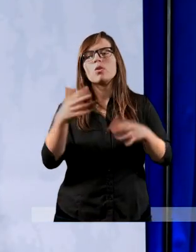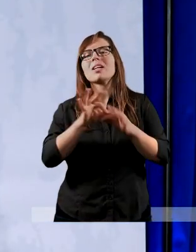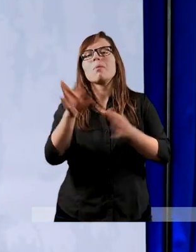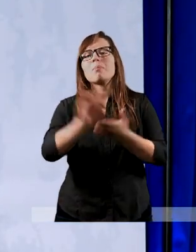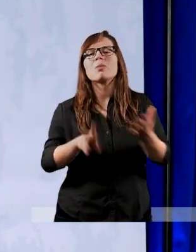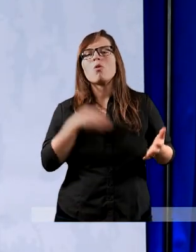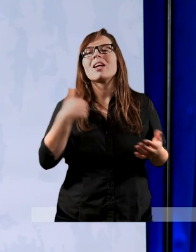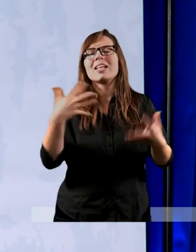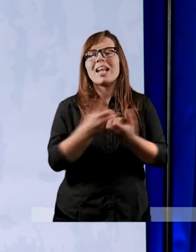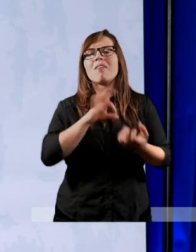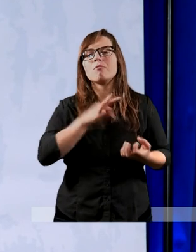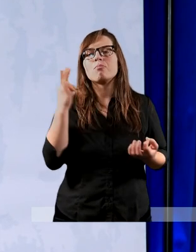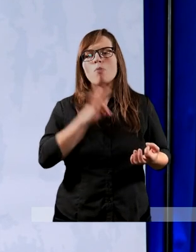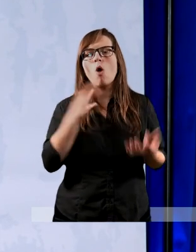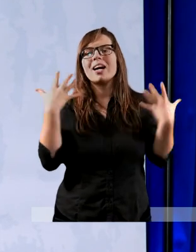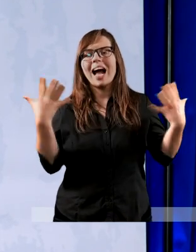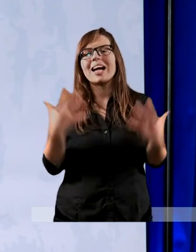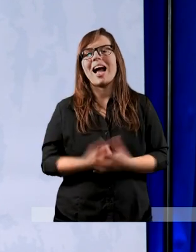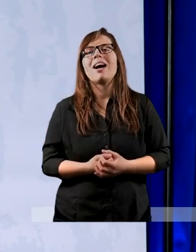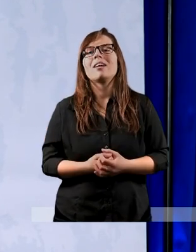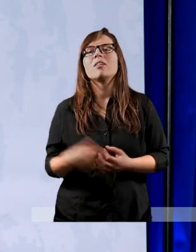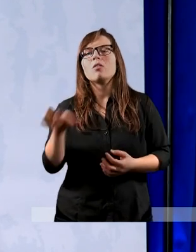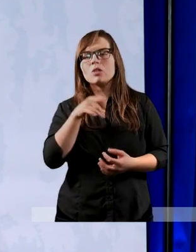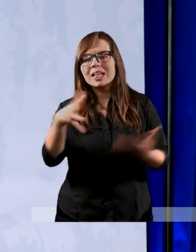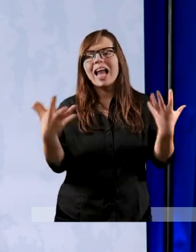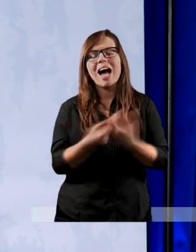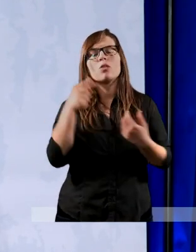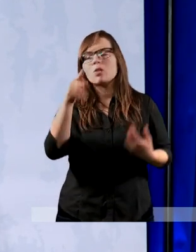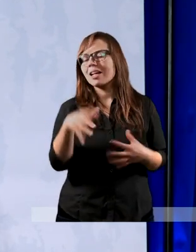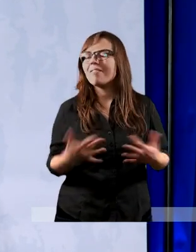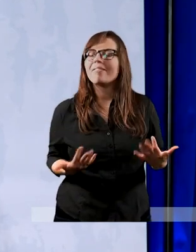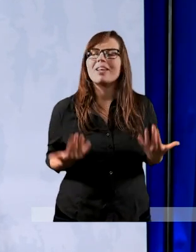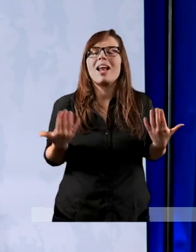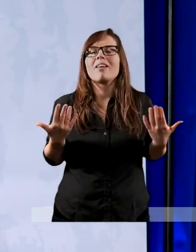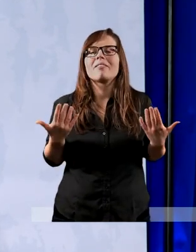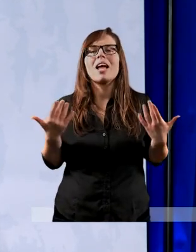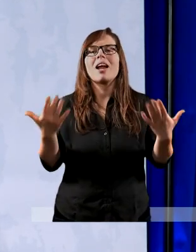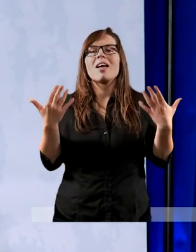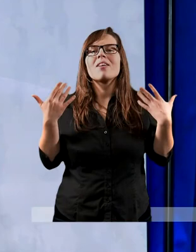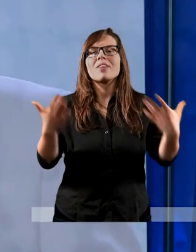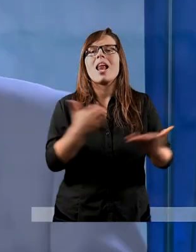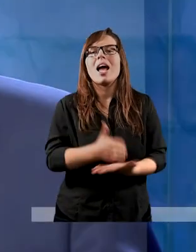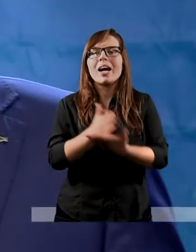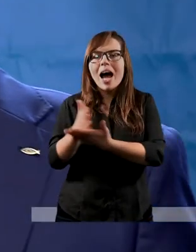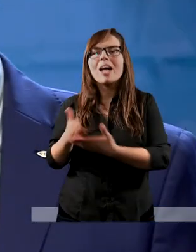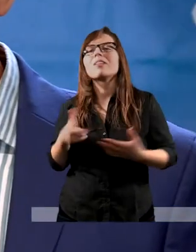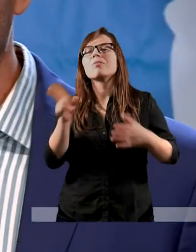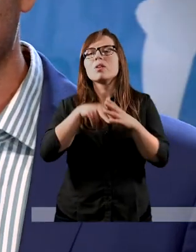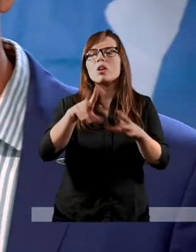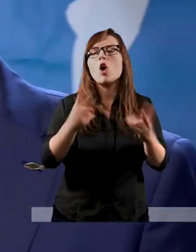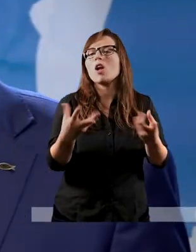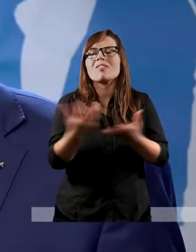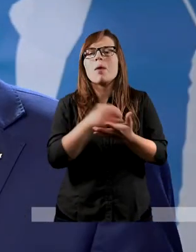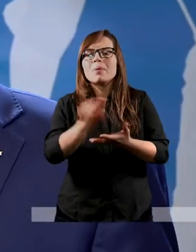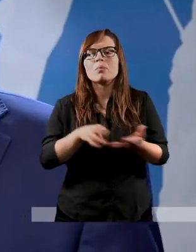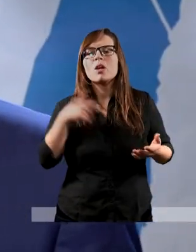Pismo Święte znalazło się w moich rękach. Znajduję tam wiele, wiele rad. Skąd wzięło się Pismo